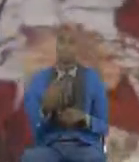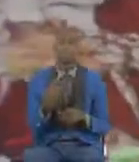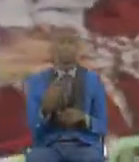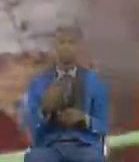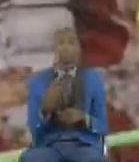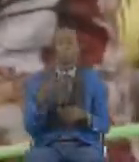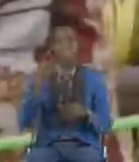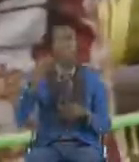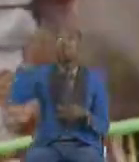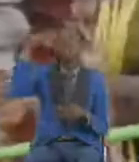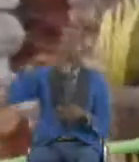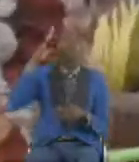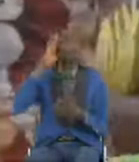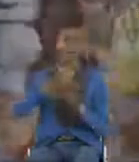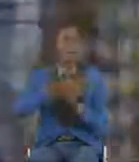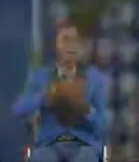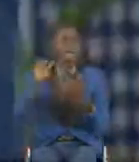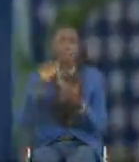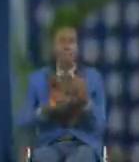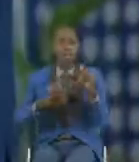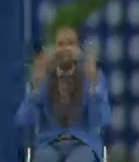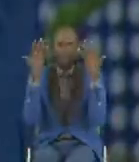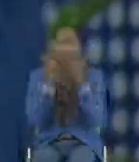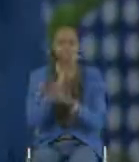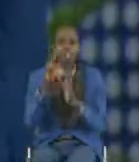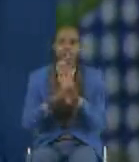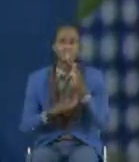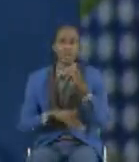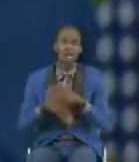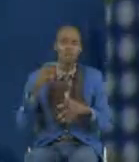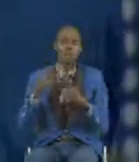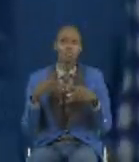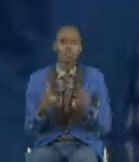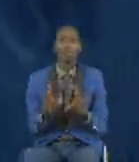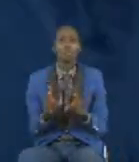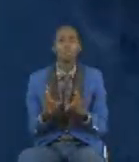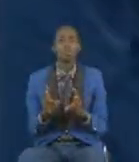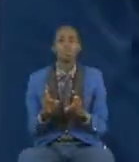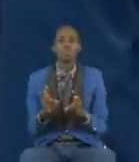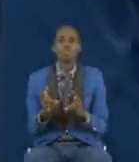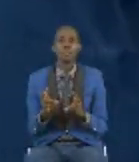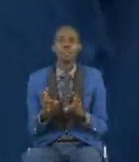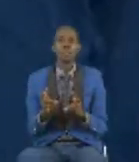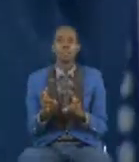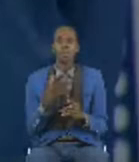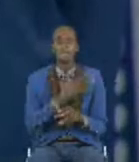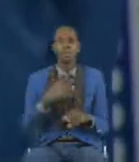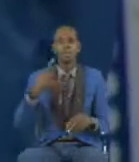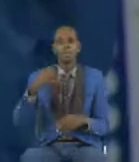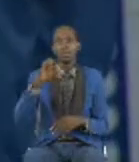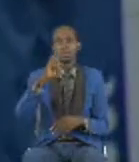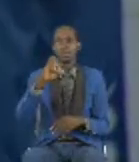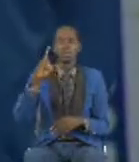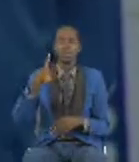va ôter toutes les ténèbres de ta vie. La semence donnera des fruits dans ta vie. Le